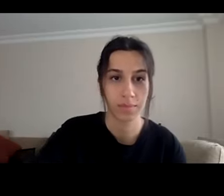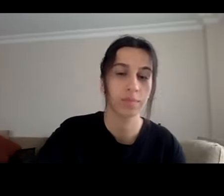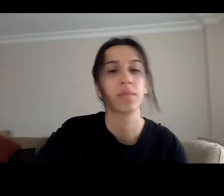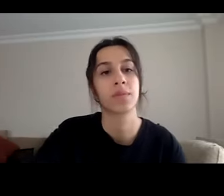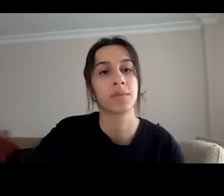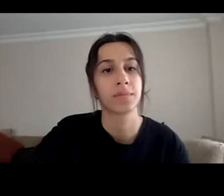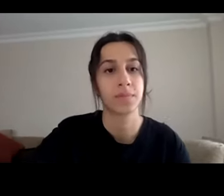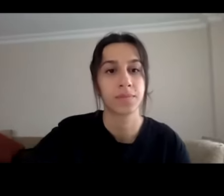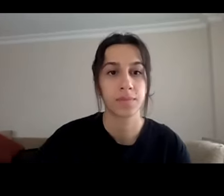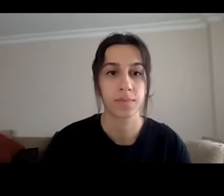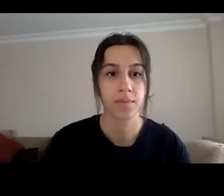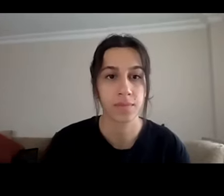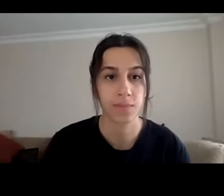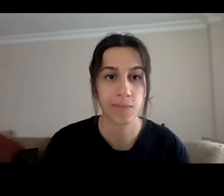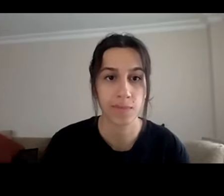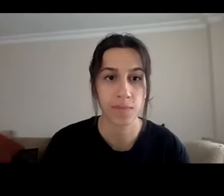Evet,